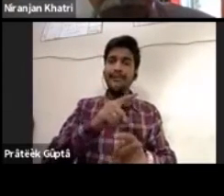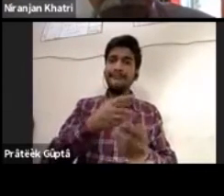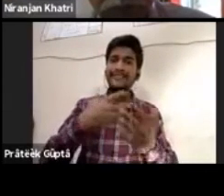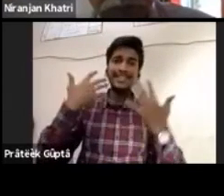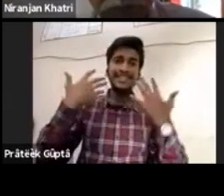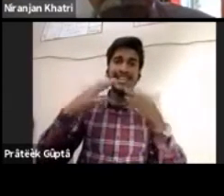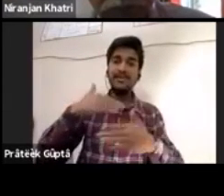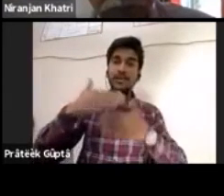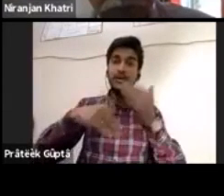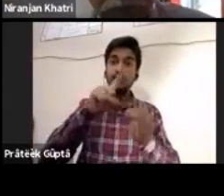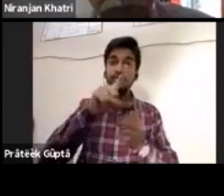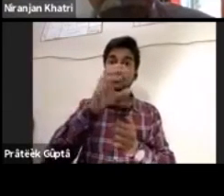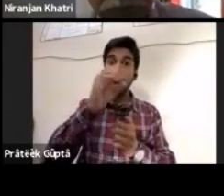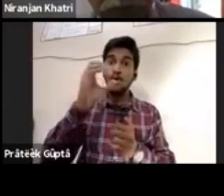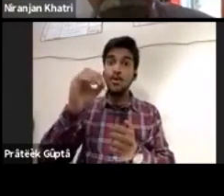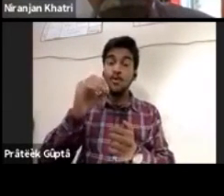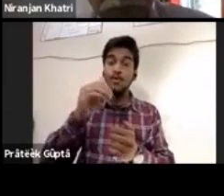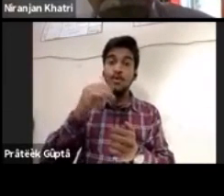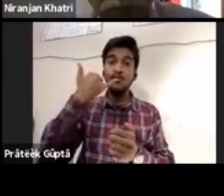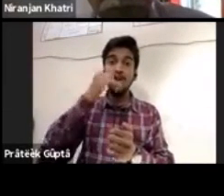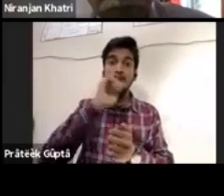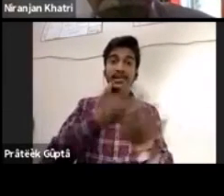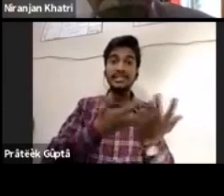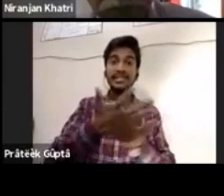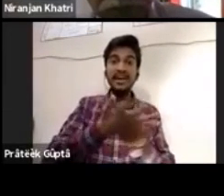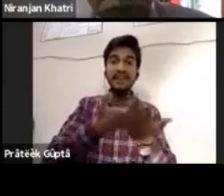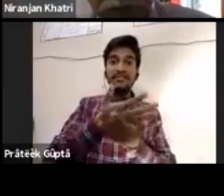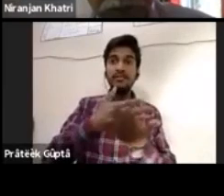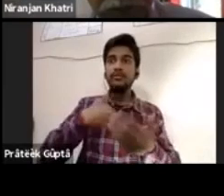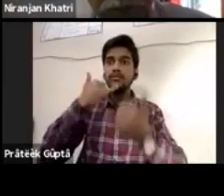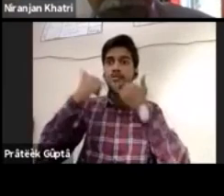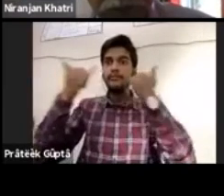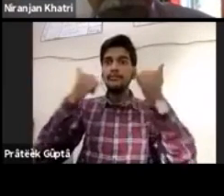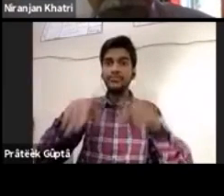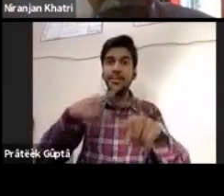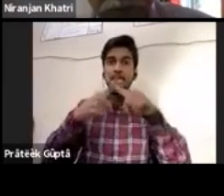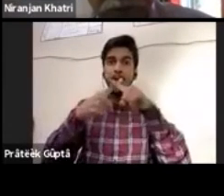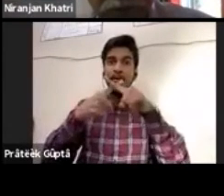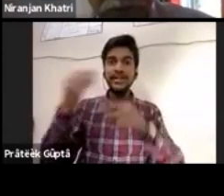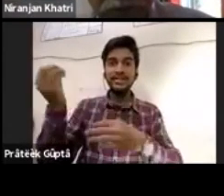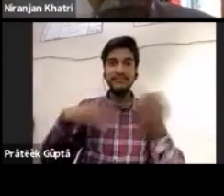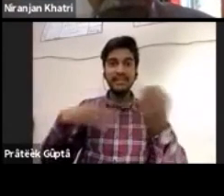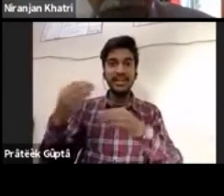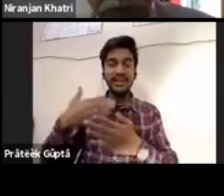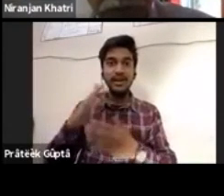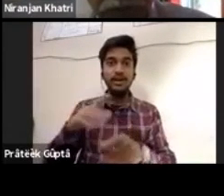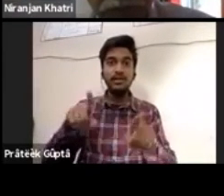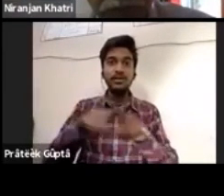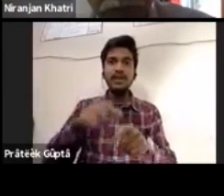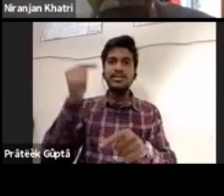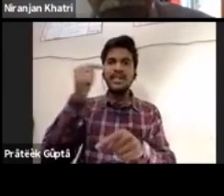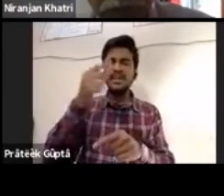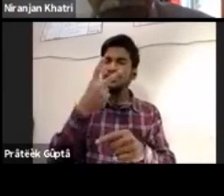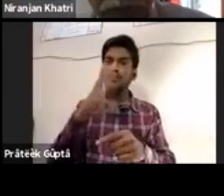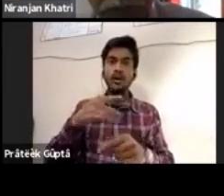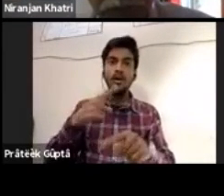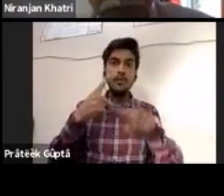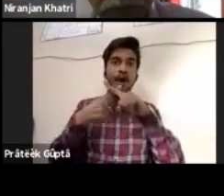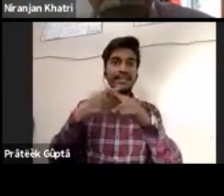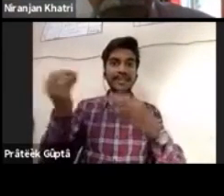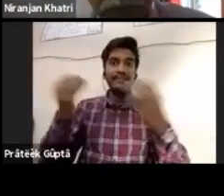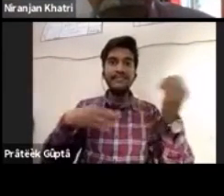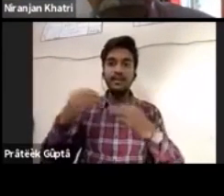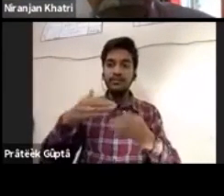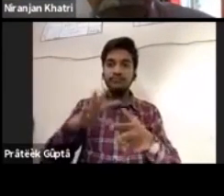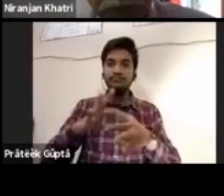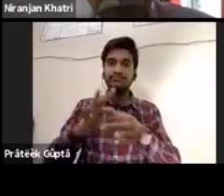अराउंड 100 कॉन्टेक्ट्स विद मी, और उनमें से कुछ लोगों के पॉजिटिव रिस्पॉन्स थे, कुछ के नेगेटिव। वो एक तो ह्यूमन टेंडेंसी होता है, बट मैं जैसे